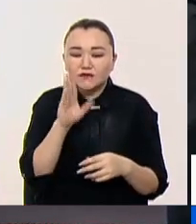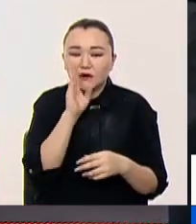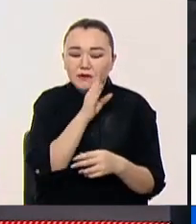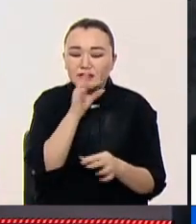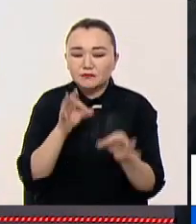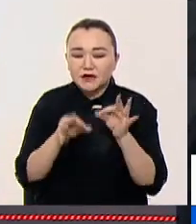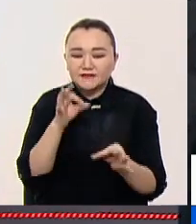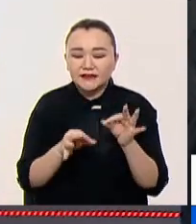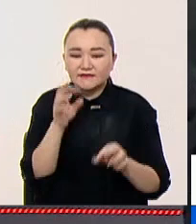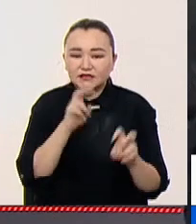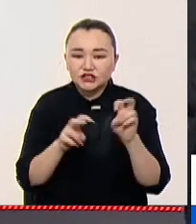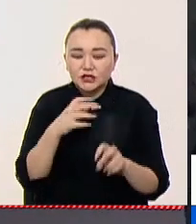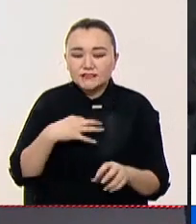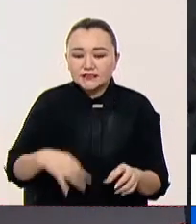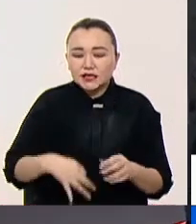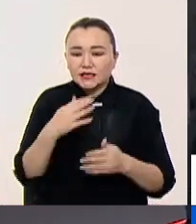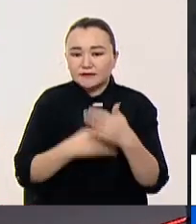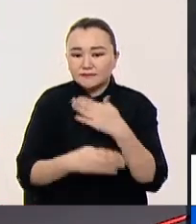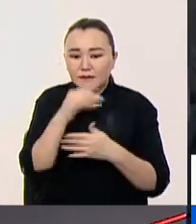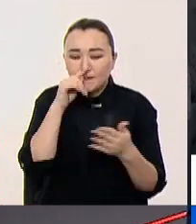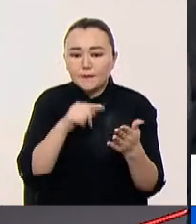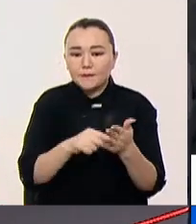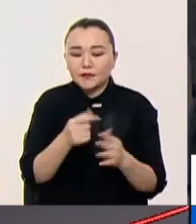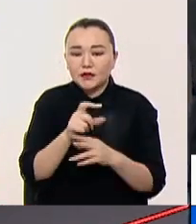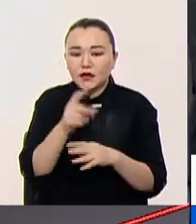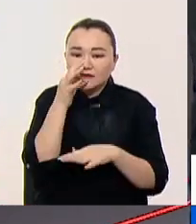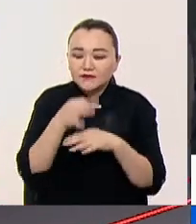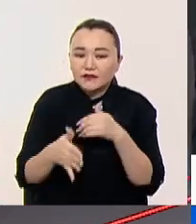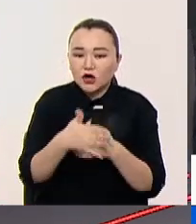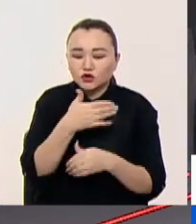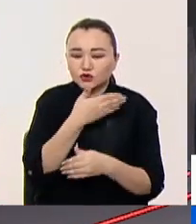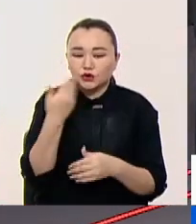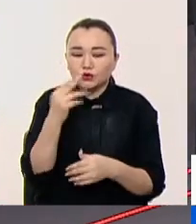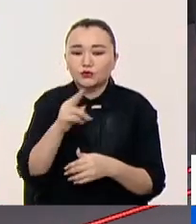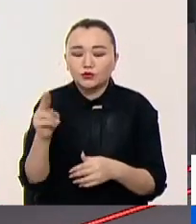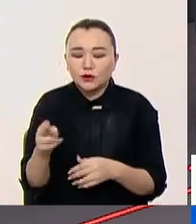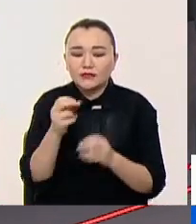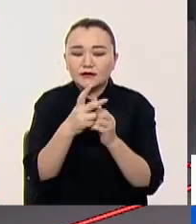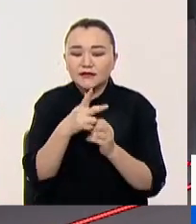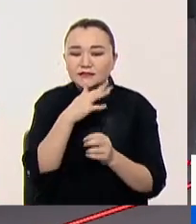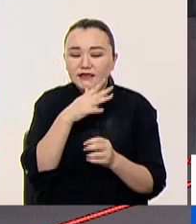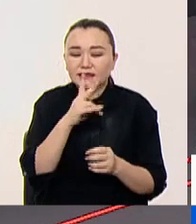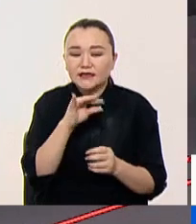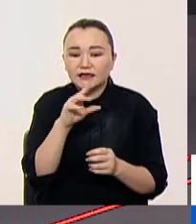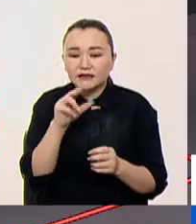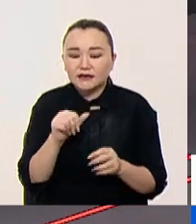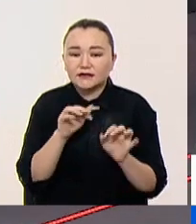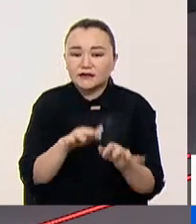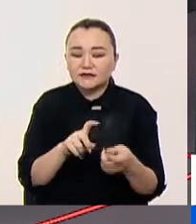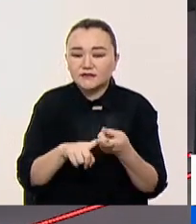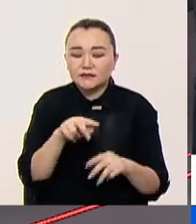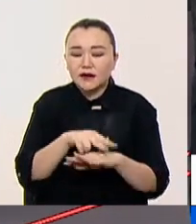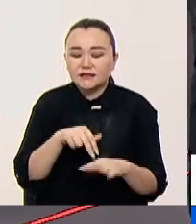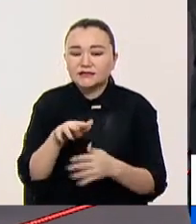әділдік іздейді. Ол баламды жарымжан еткендер жауапқа тартылмады деп ашулы. Айтуынша, 13 жастағы ұлы Никитаның ісі бойынша